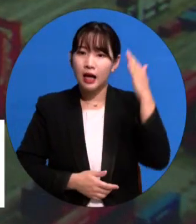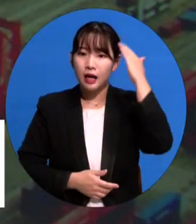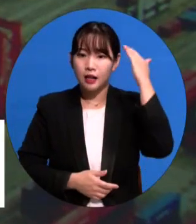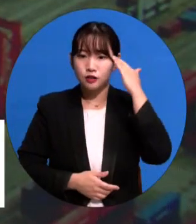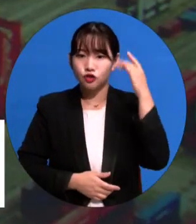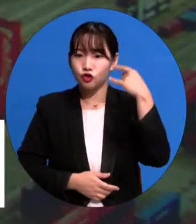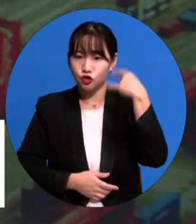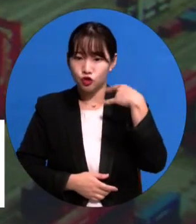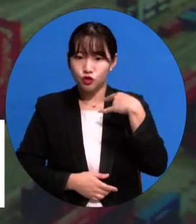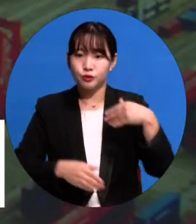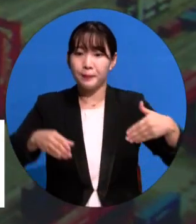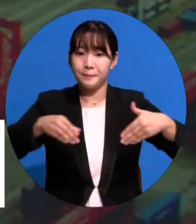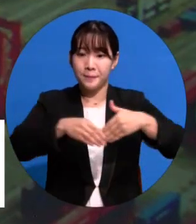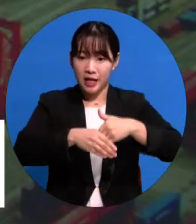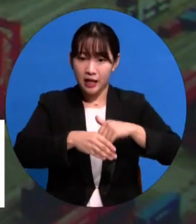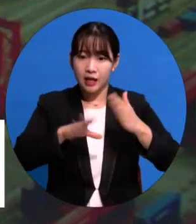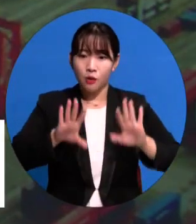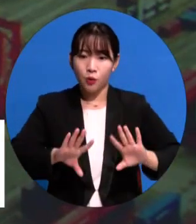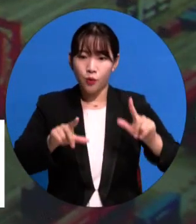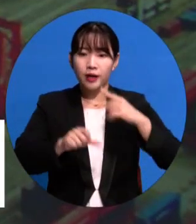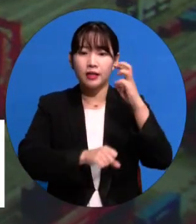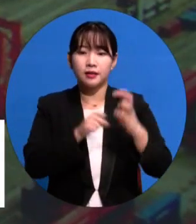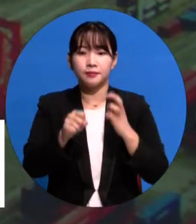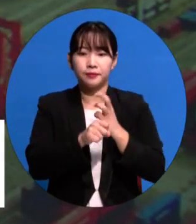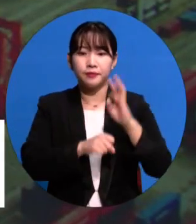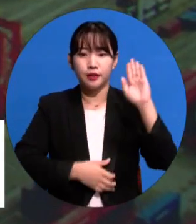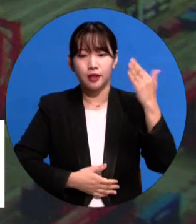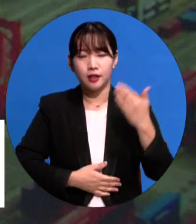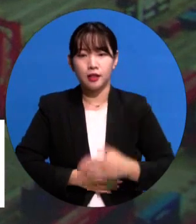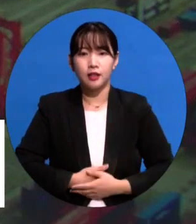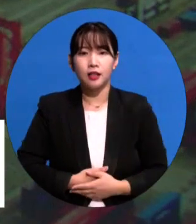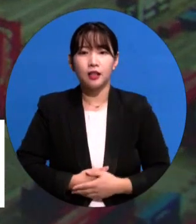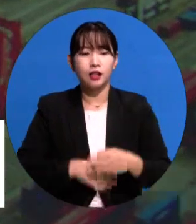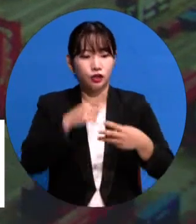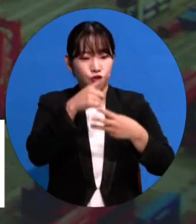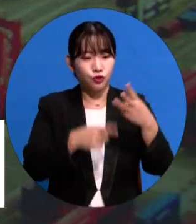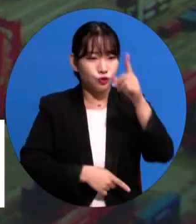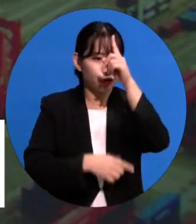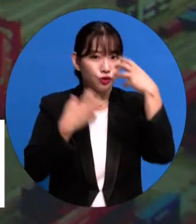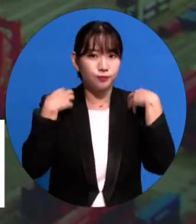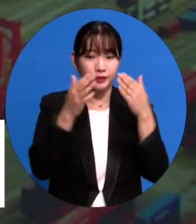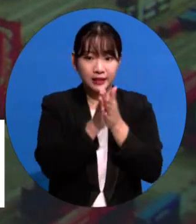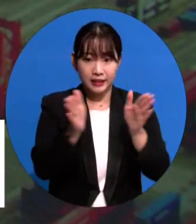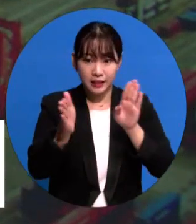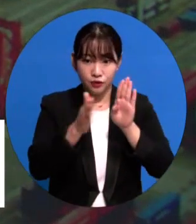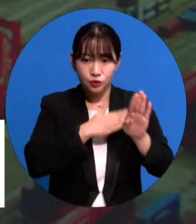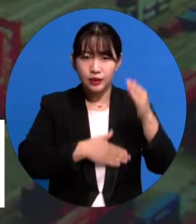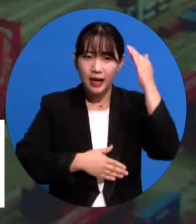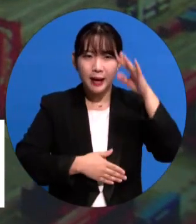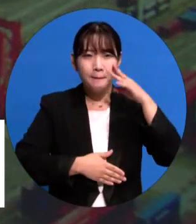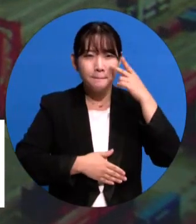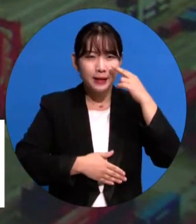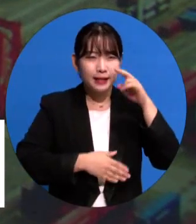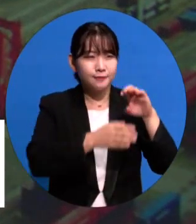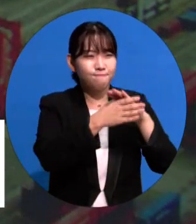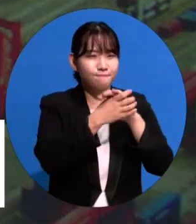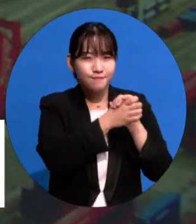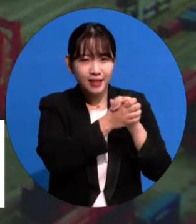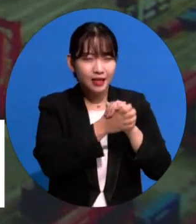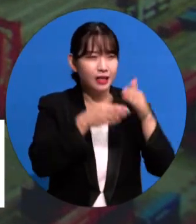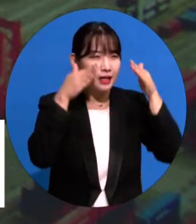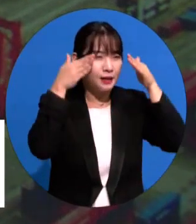한국과 중국이 수교를 맺은 지 올해로 30년이 됐습니다. 윤석열 정부 들어 한미동맹 강화에 모든 역량을